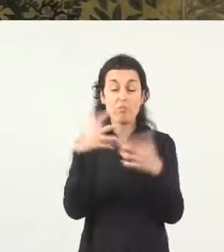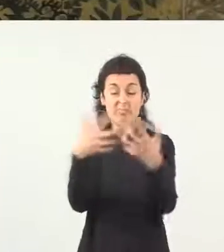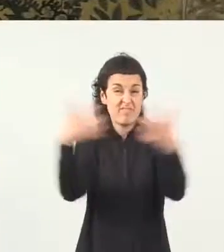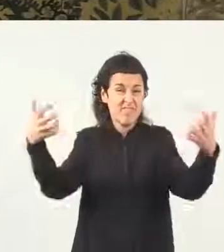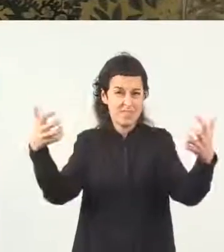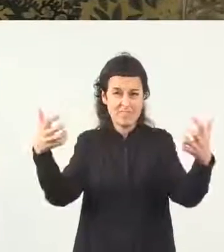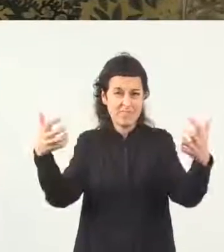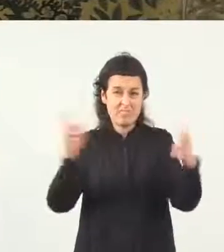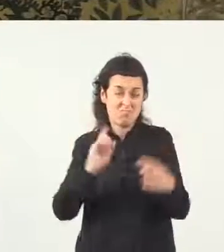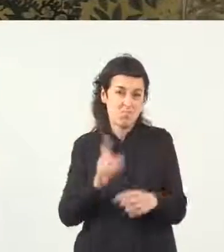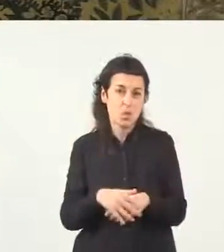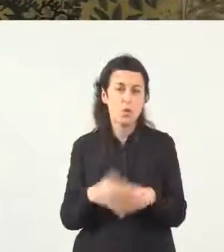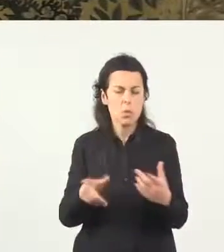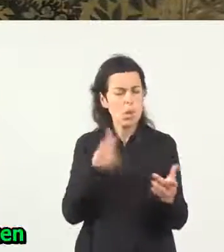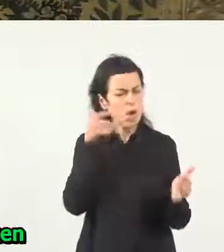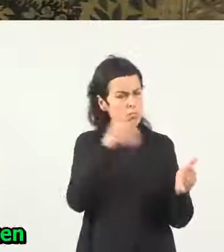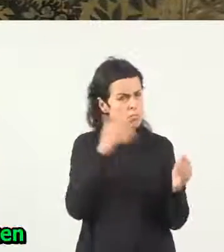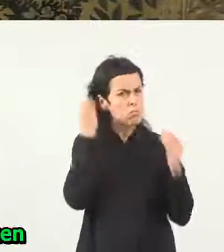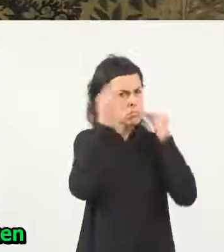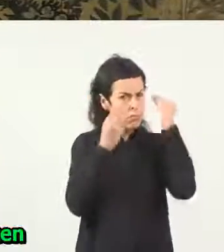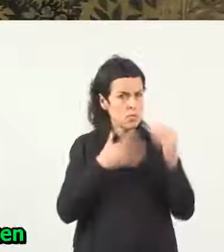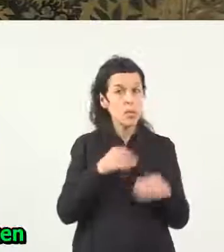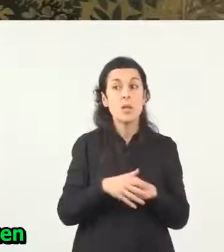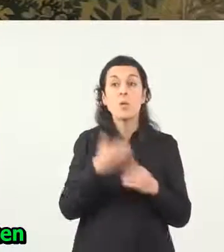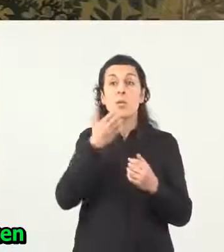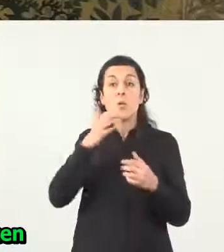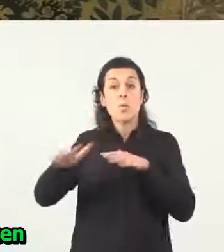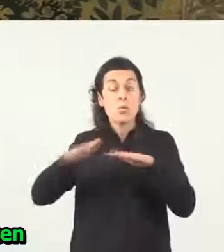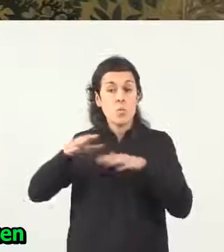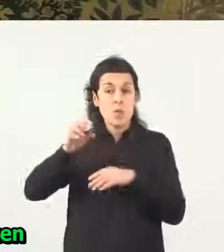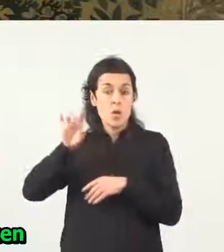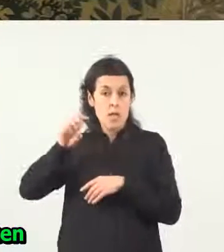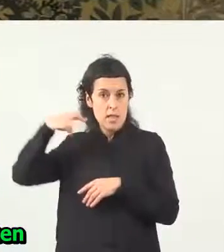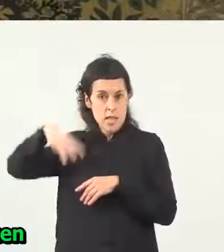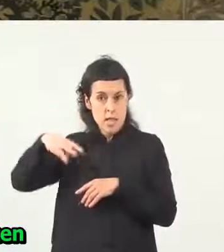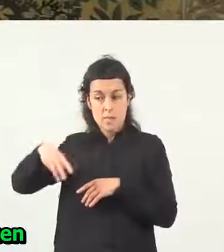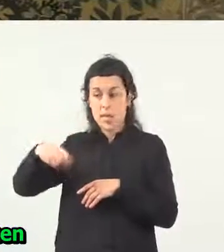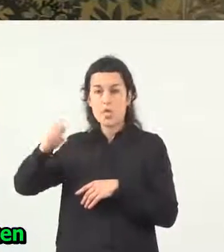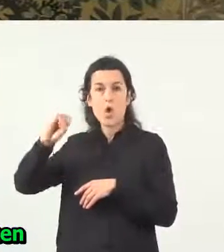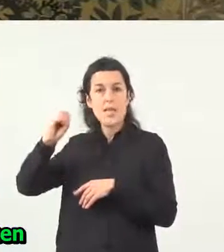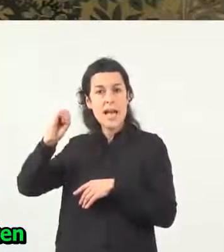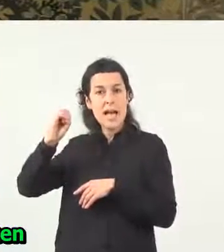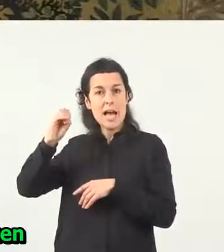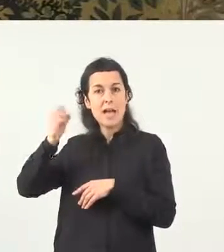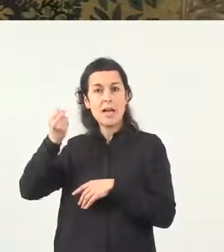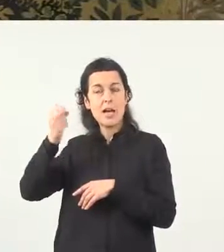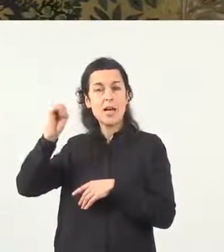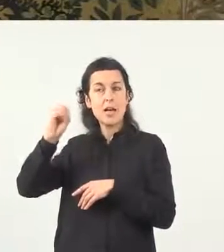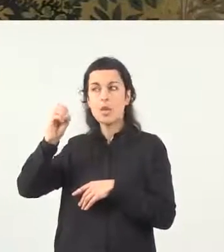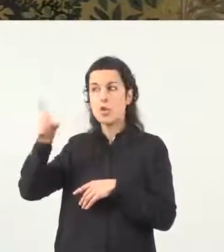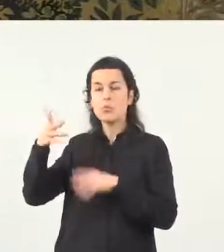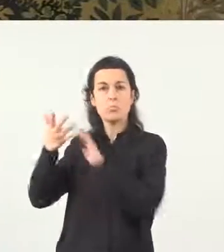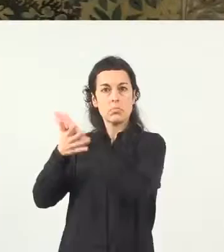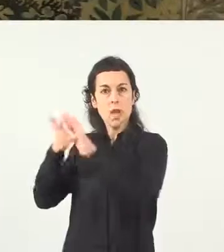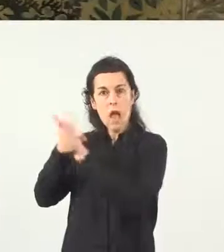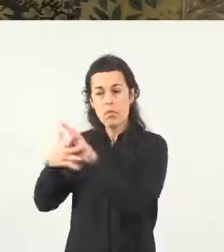Leloak. Bueno, horretaz pentsatu daiteke, eh? Osea, adibidez, 15M-ren inguruan nik entzun nion Jaio Herrerori hitz egiten pizkat sare